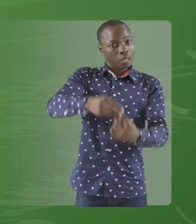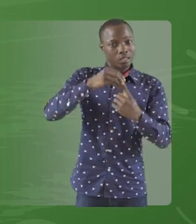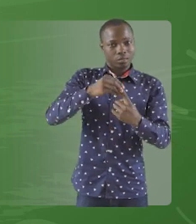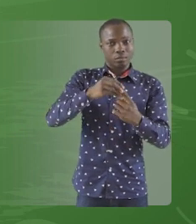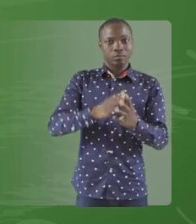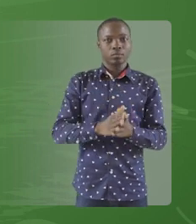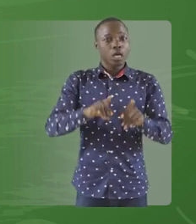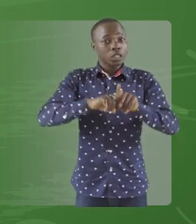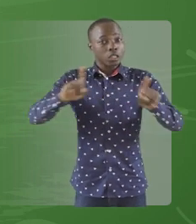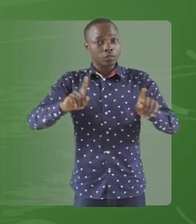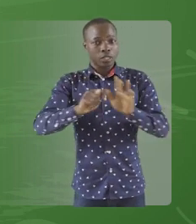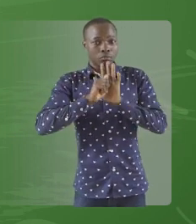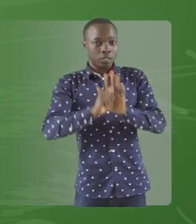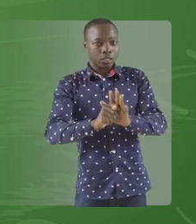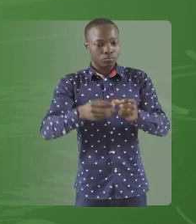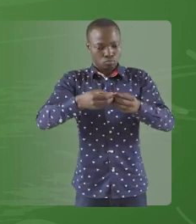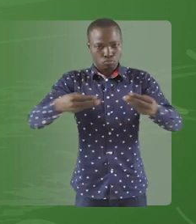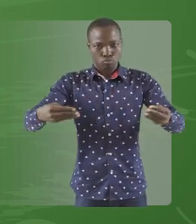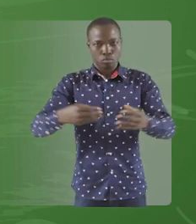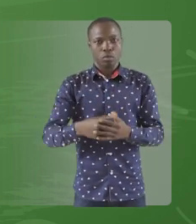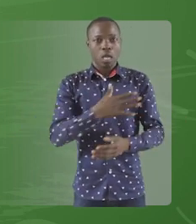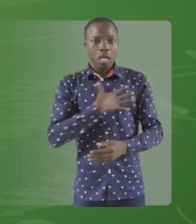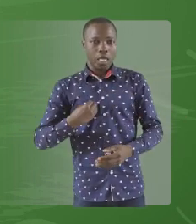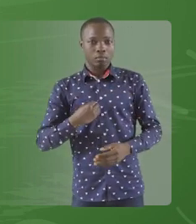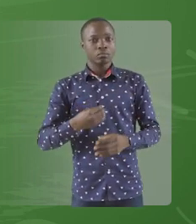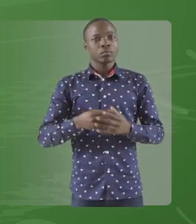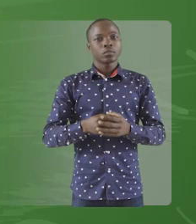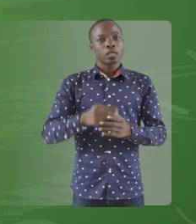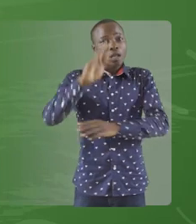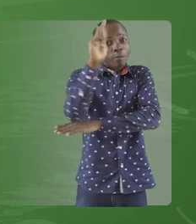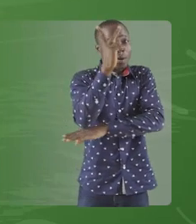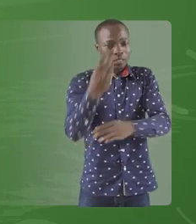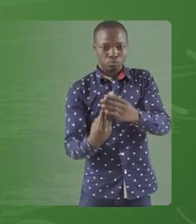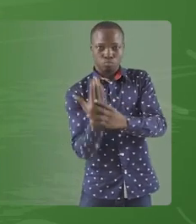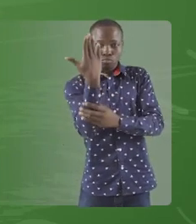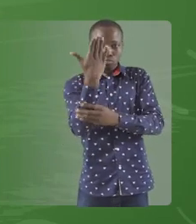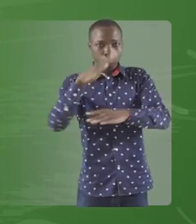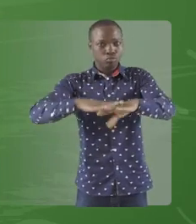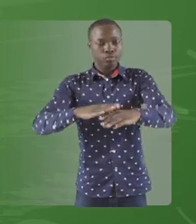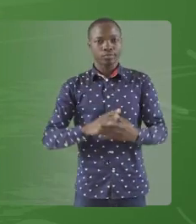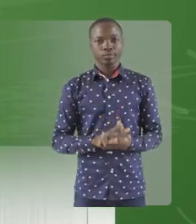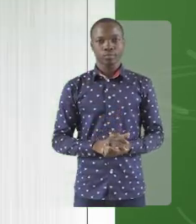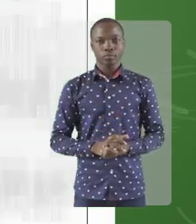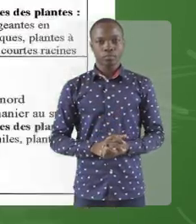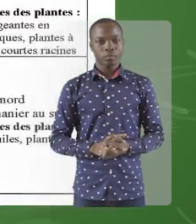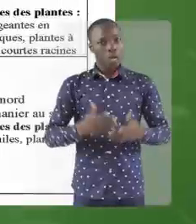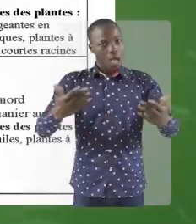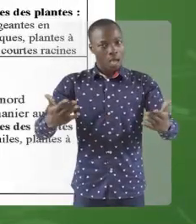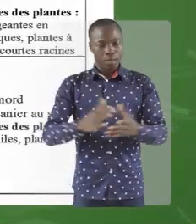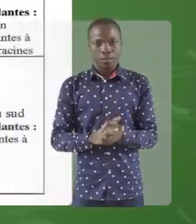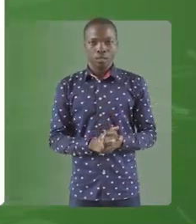caractéristiques de différents types de sols et des plantes qui s'y développent.